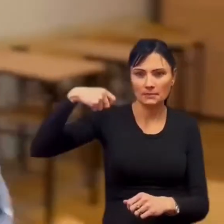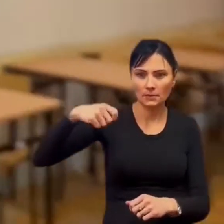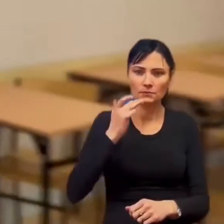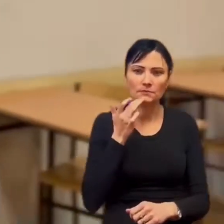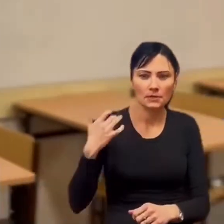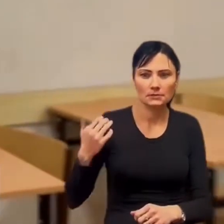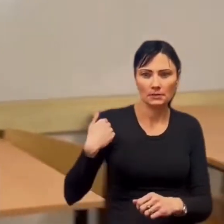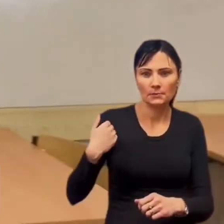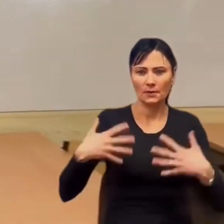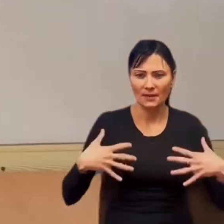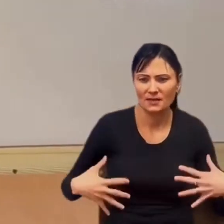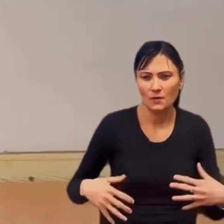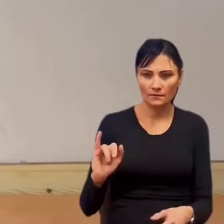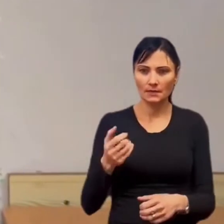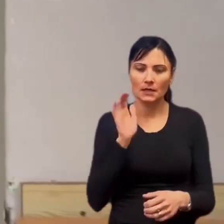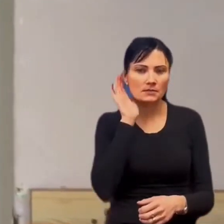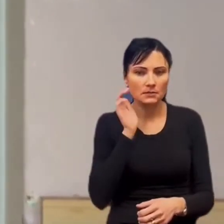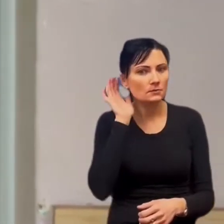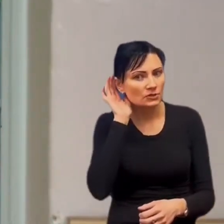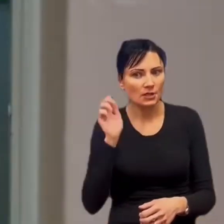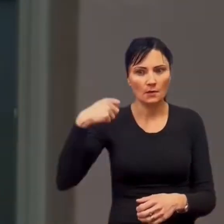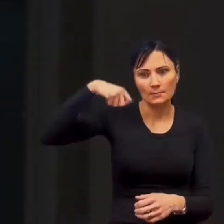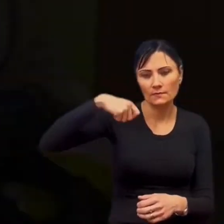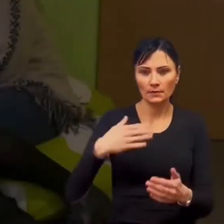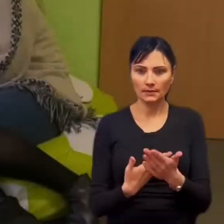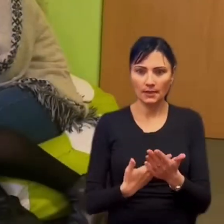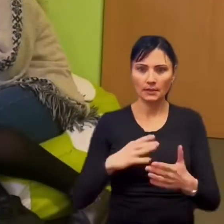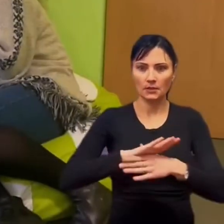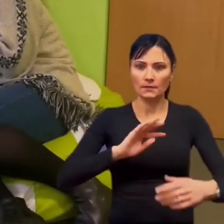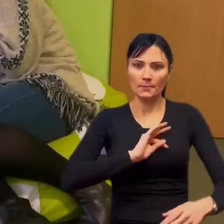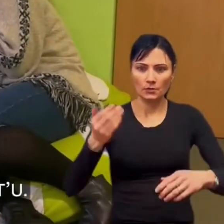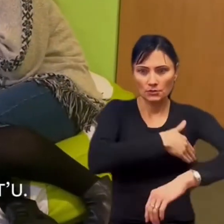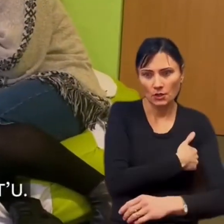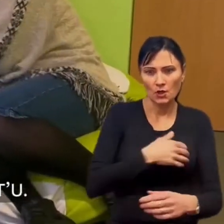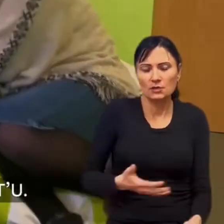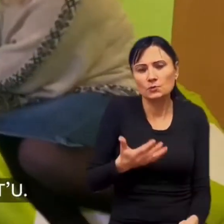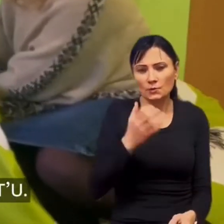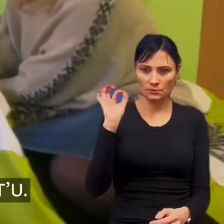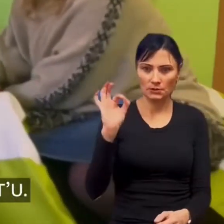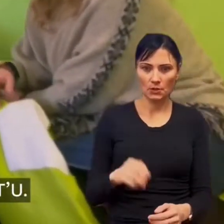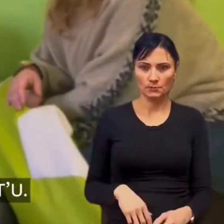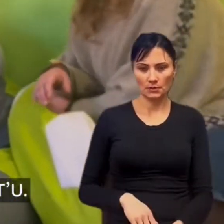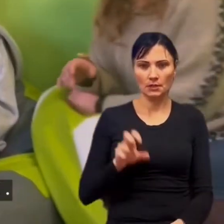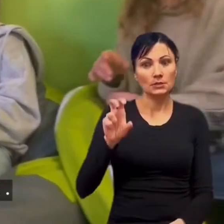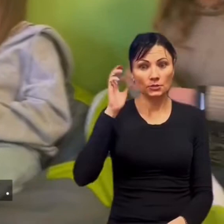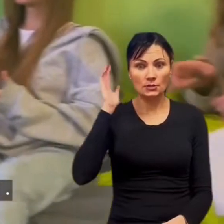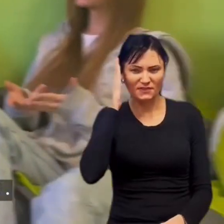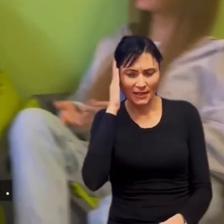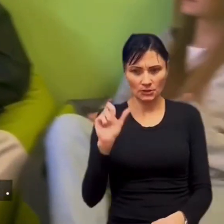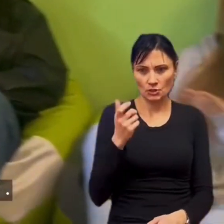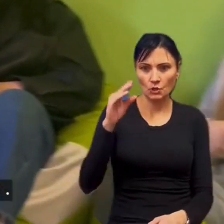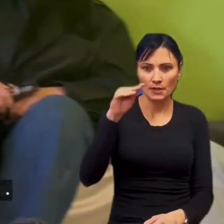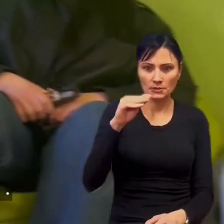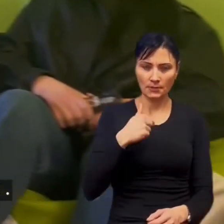szczęście zlikwidowano dzwonki. Wcześniej dźwięk doprowadzał do szału. A gdy jestem zdenerwowana, mogę odpocząć w strefie chilloutu. W